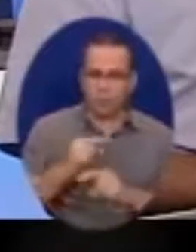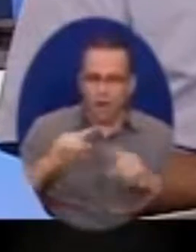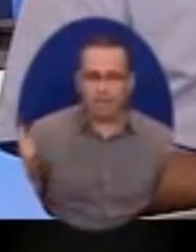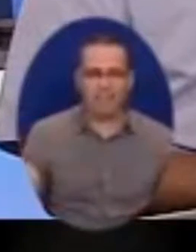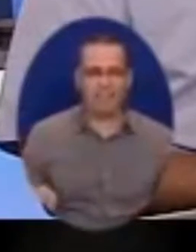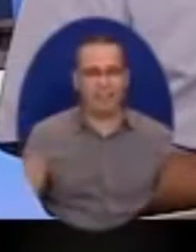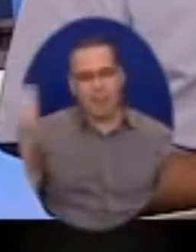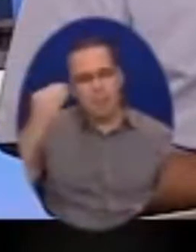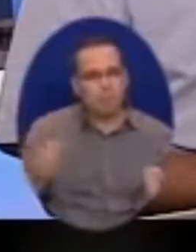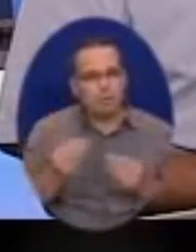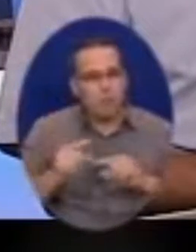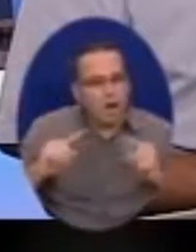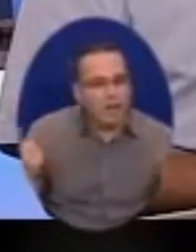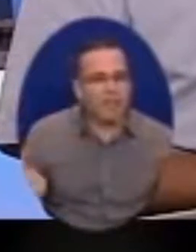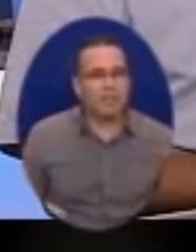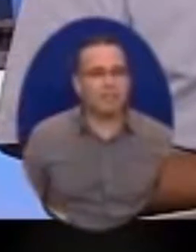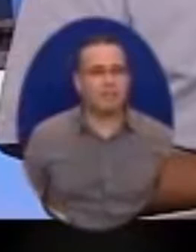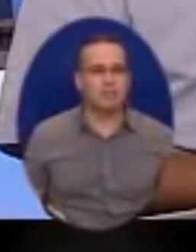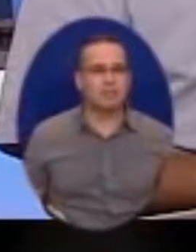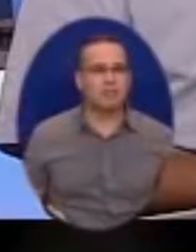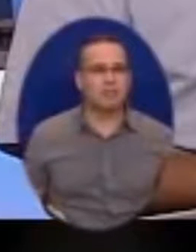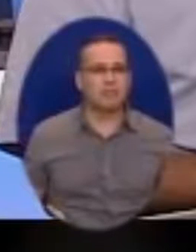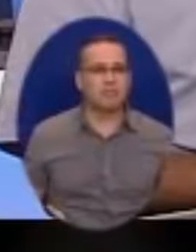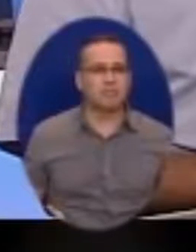אחר. אני...